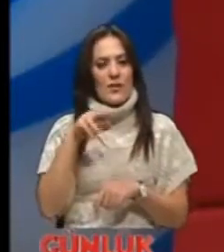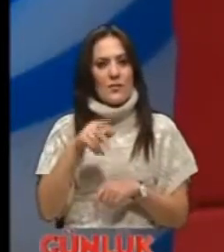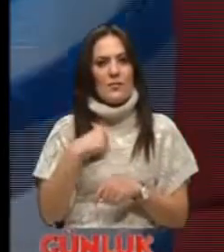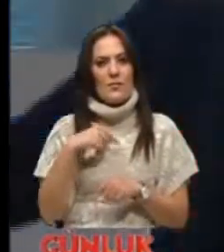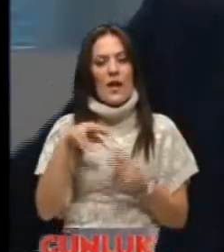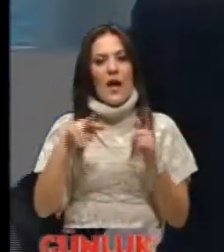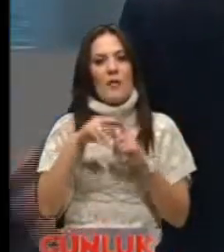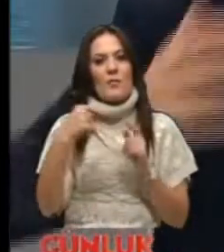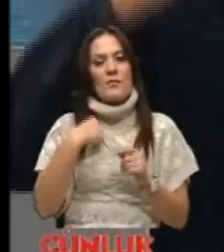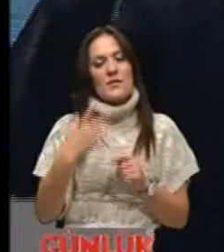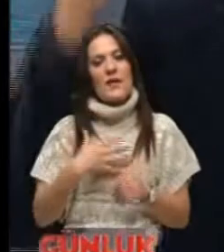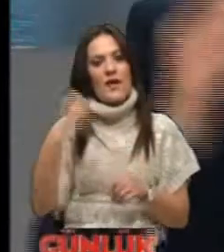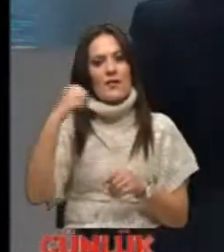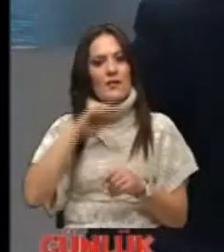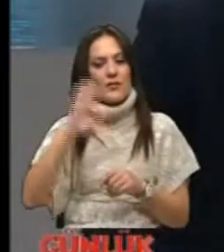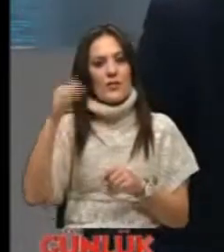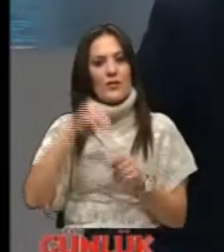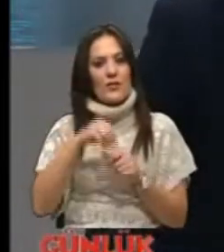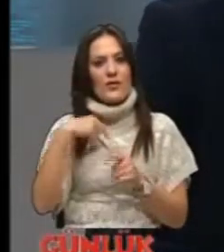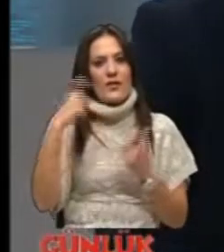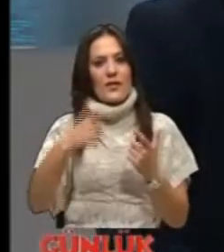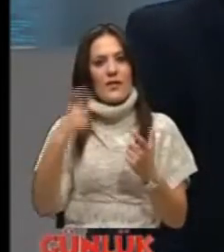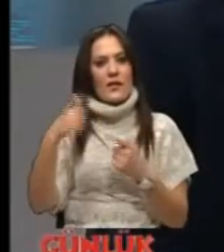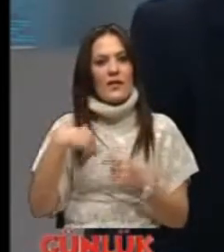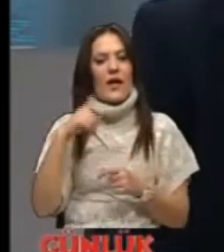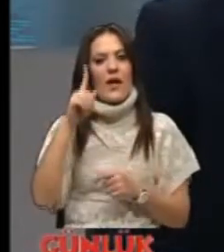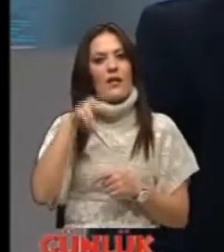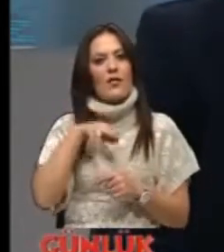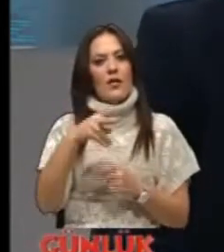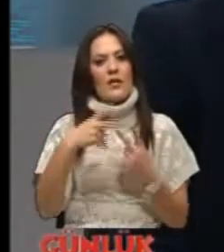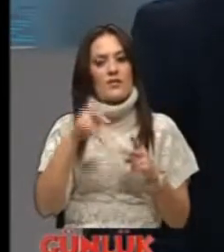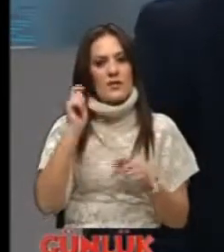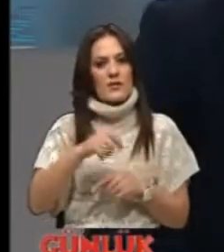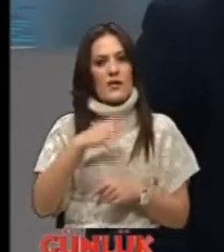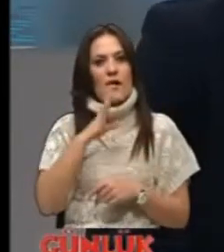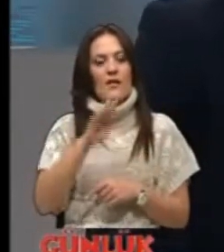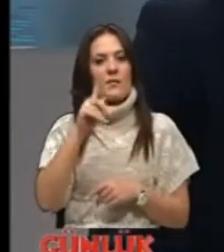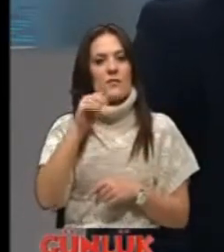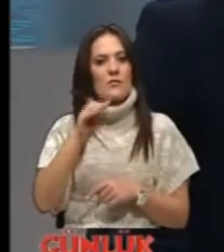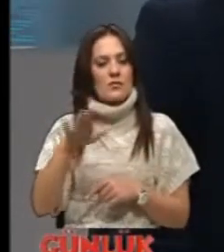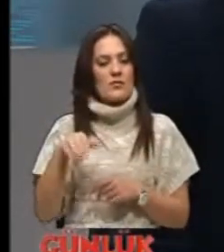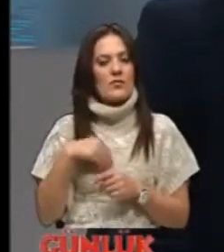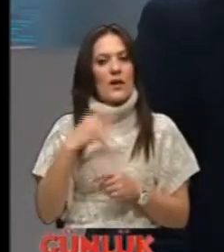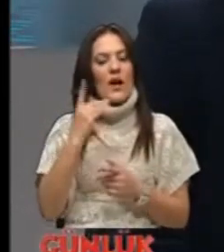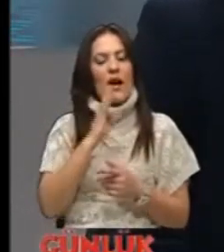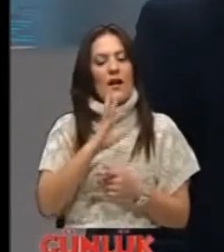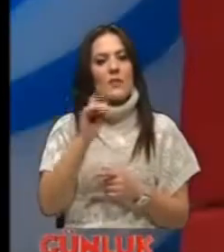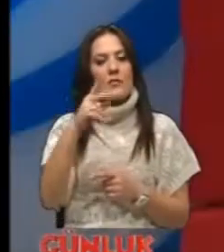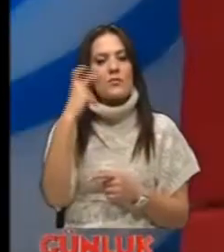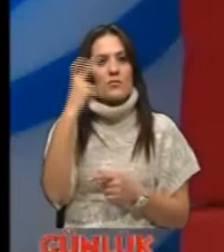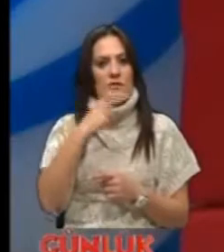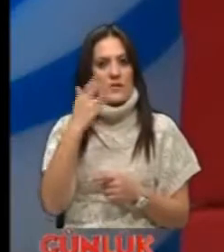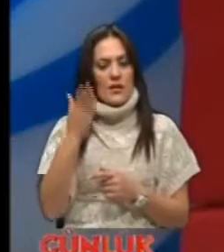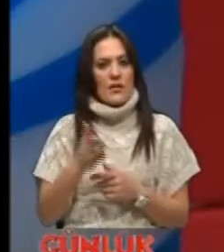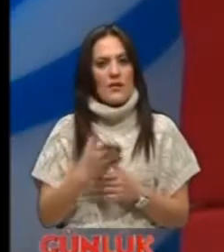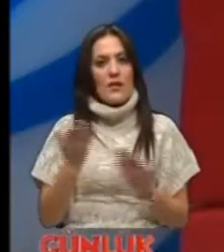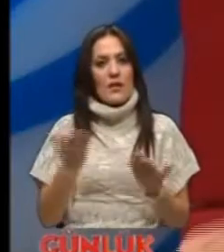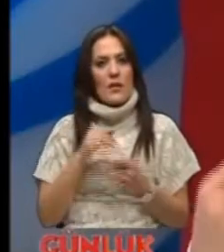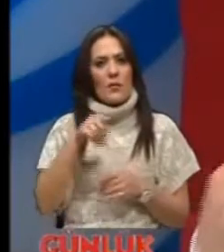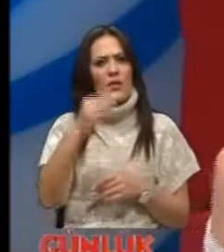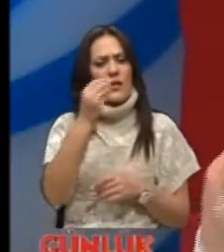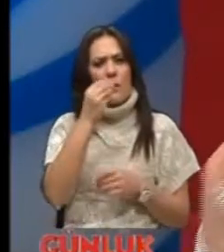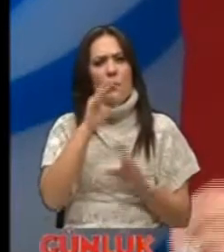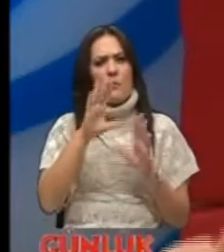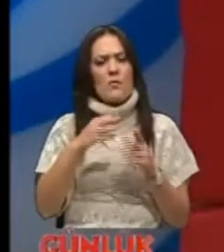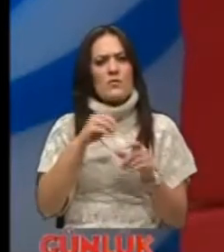güzel. Alpago bizi aldı götürdü böyle diyardan diyara. Canım benim vallahi hakikaten. Yolunu açık etsin. Harika Amin. Çocuk. Amin. Çok güzel harika söylüyor. De bu